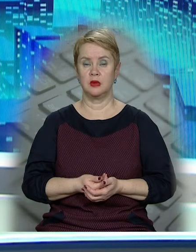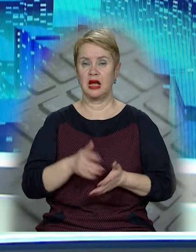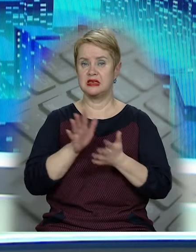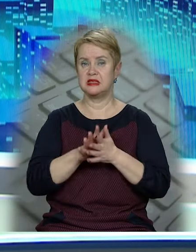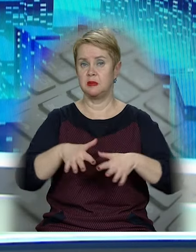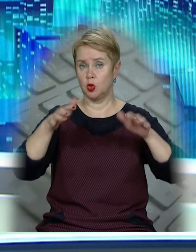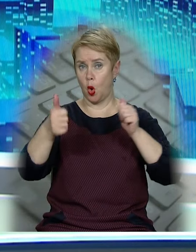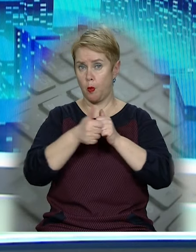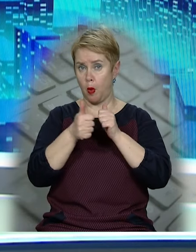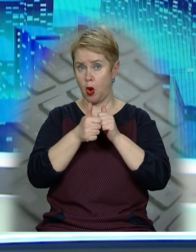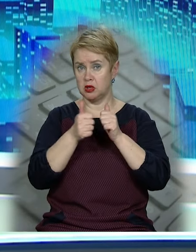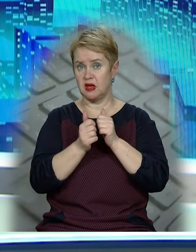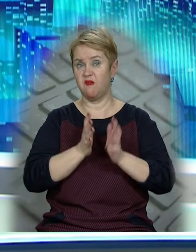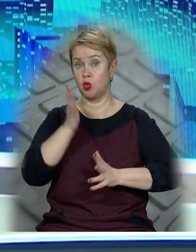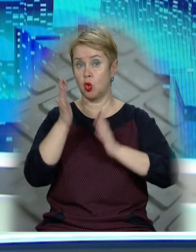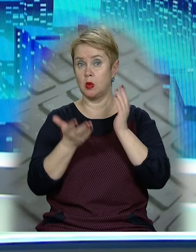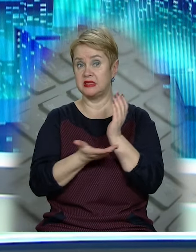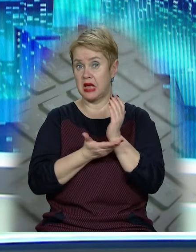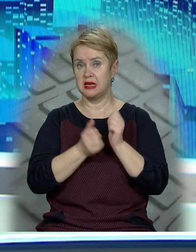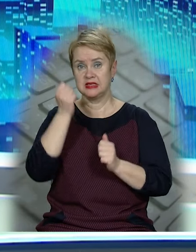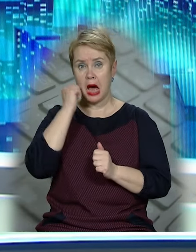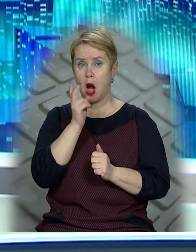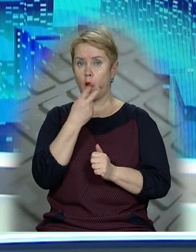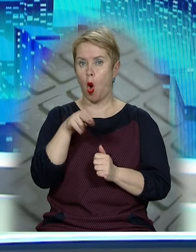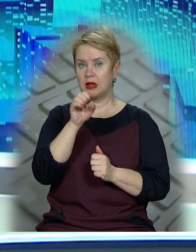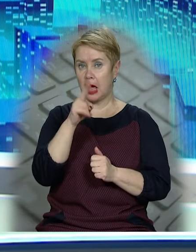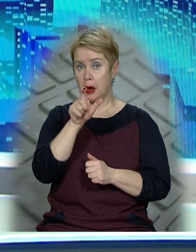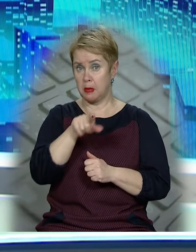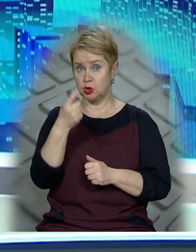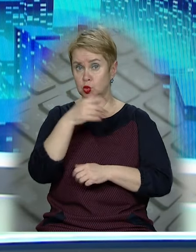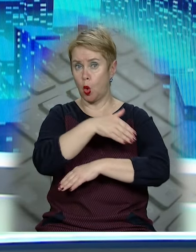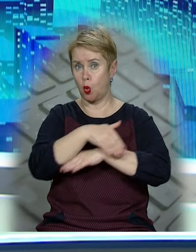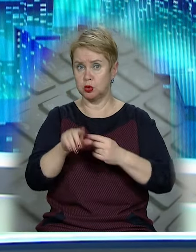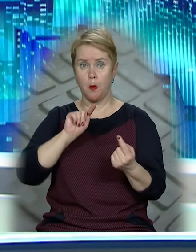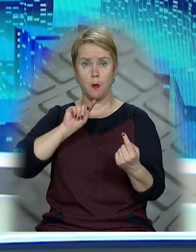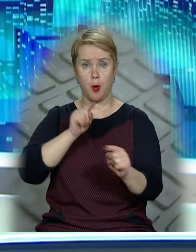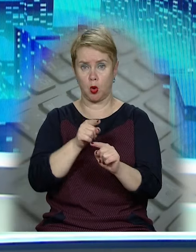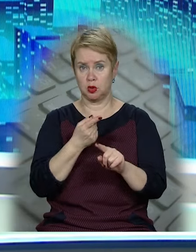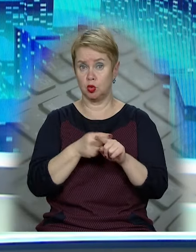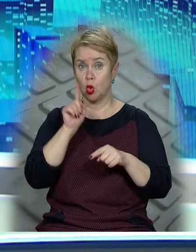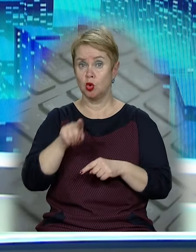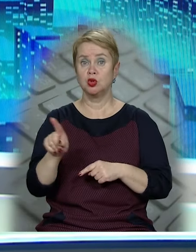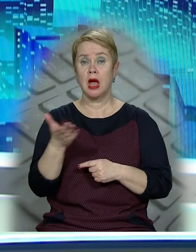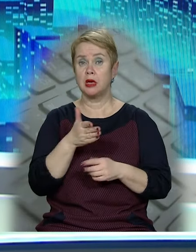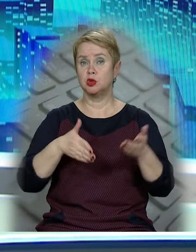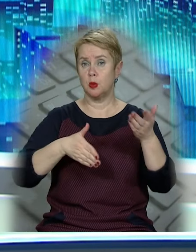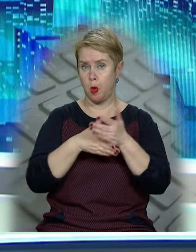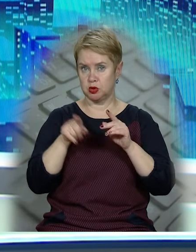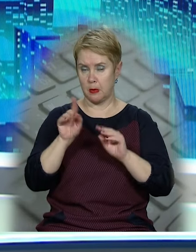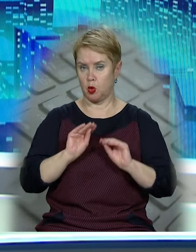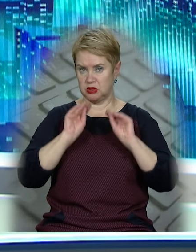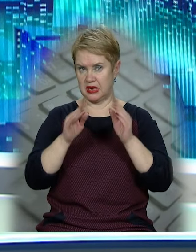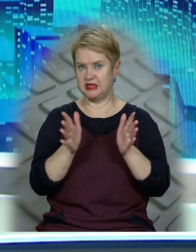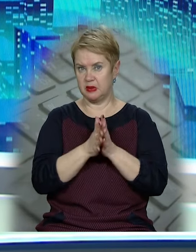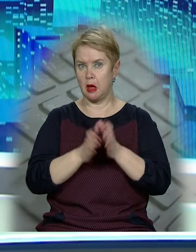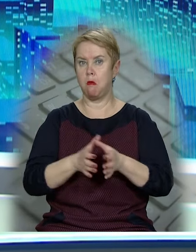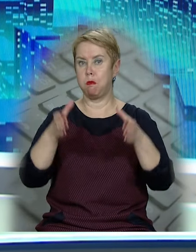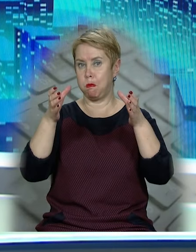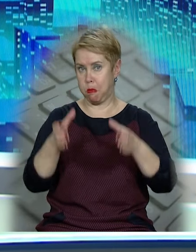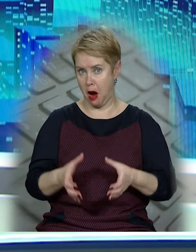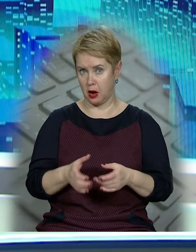Смітник поряд із фруктовим садом. У Старих Ходаках мешканці однієї з вулиць протестують проти того, у який спосіб там встановлюють сміттєві